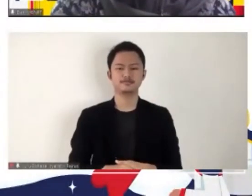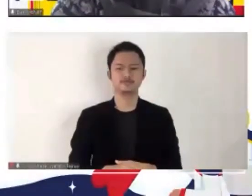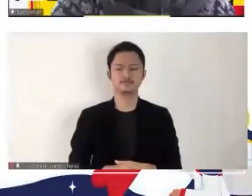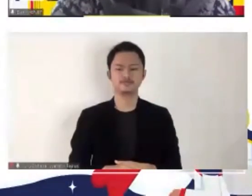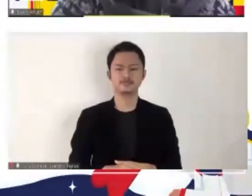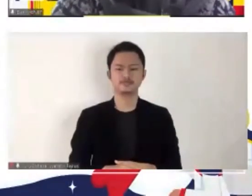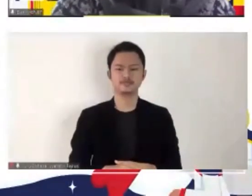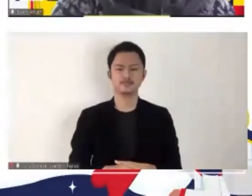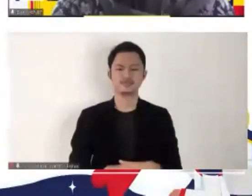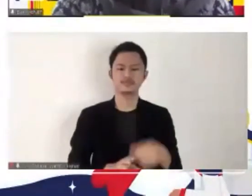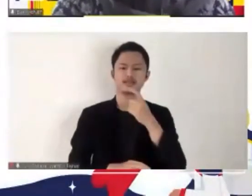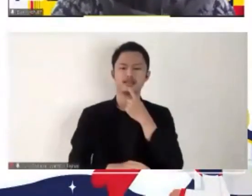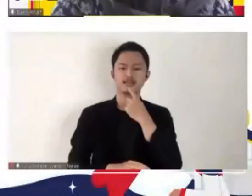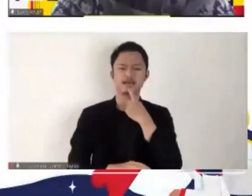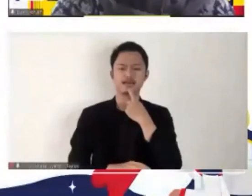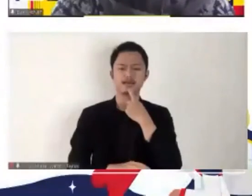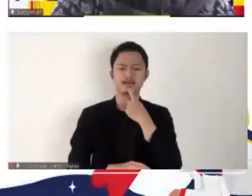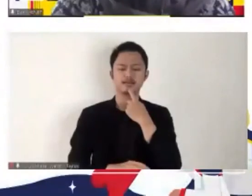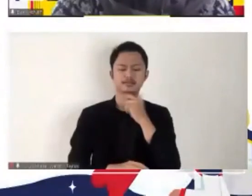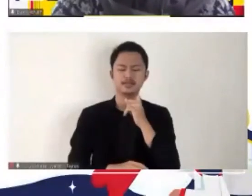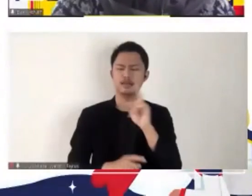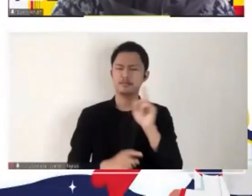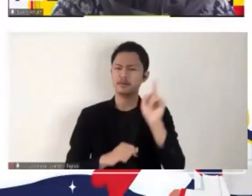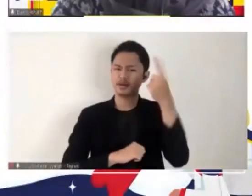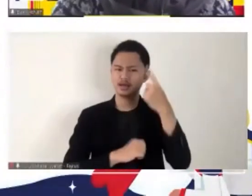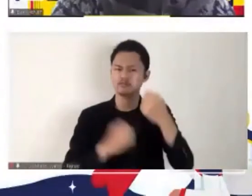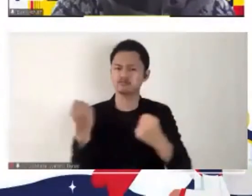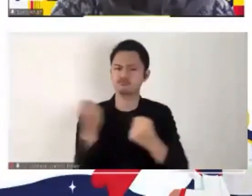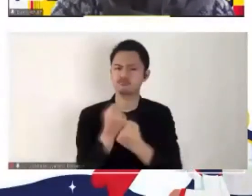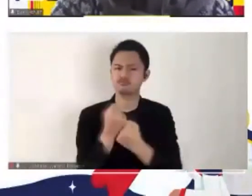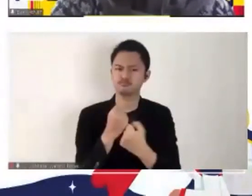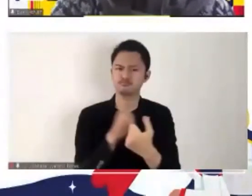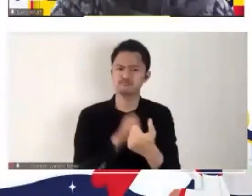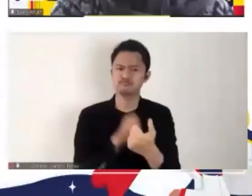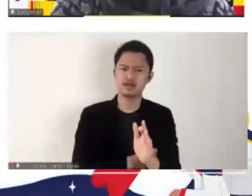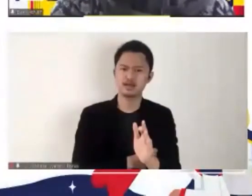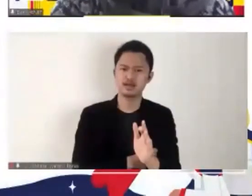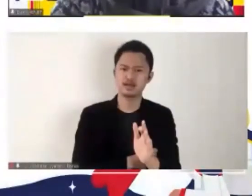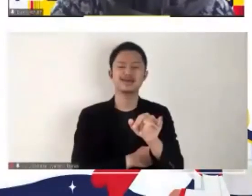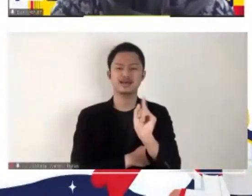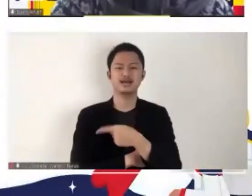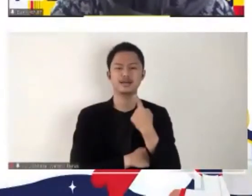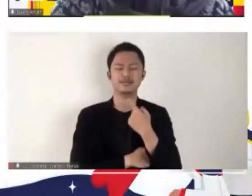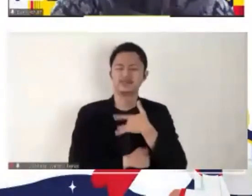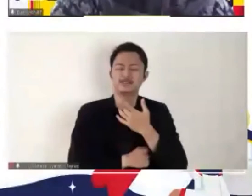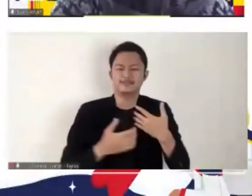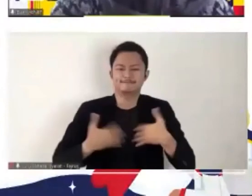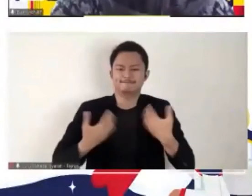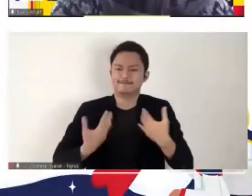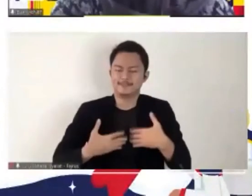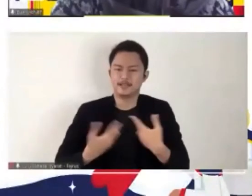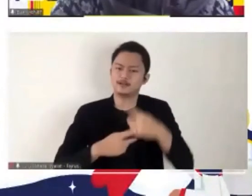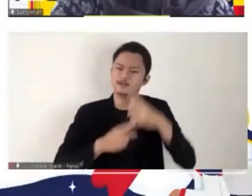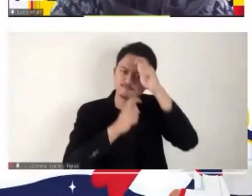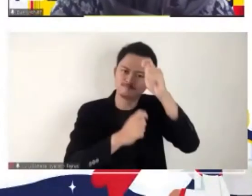tekan Apakah pemerintah juga bisa mendukung tentu saja Kami sangat senang dan Hafidz apresiasi